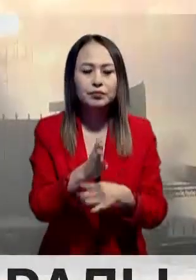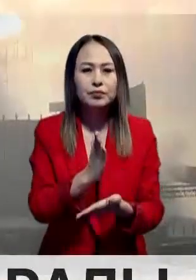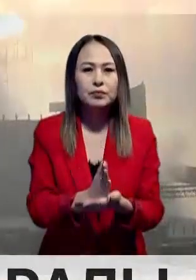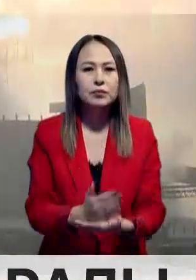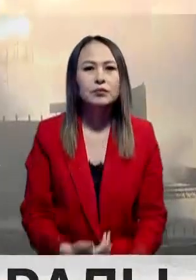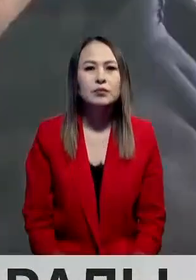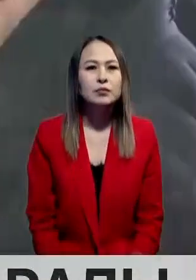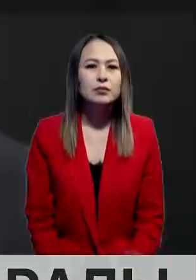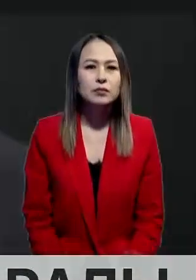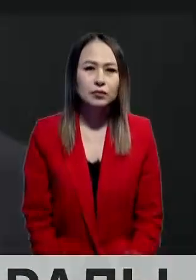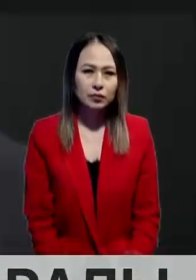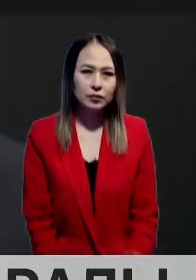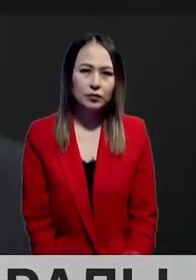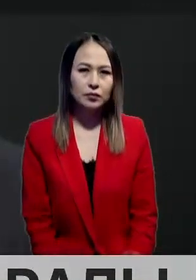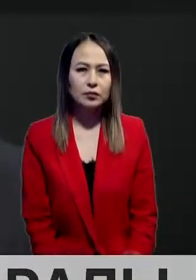отыр.